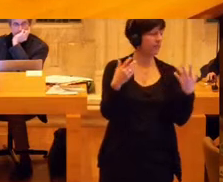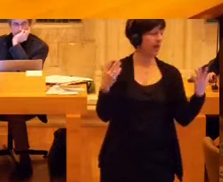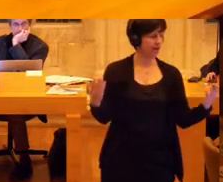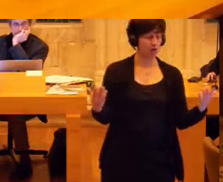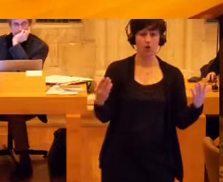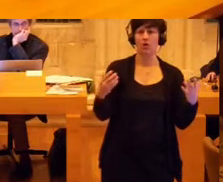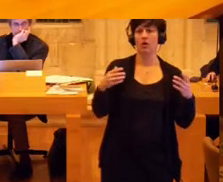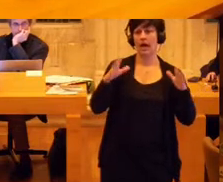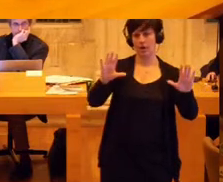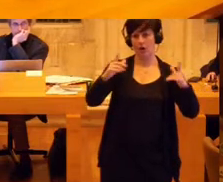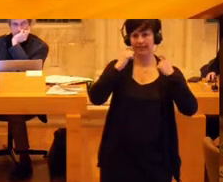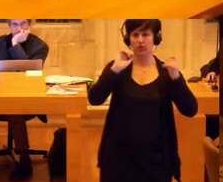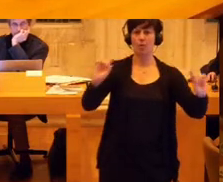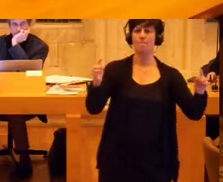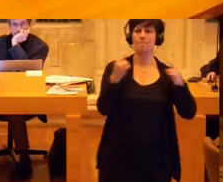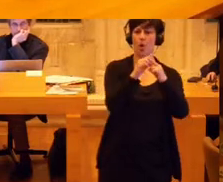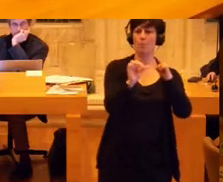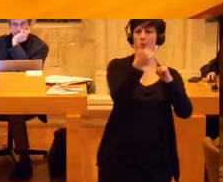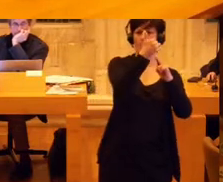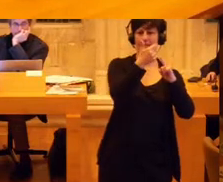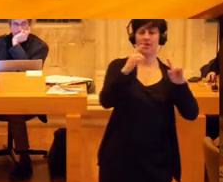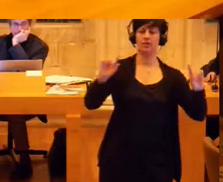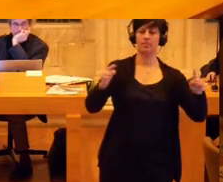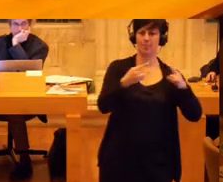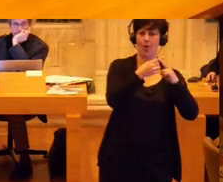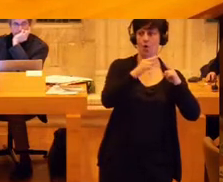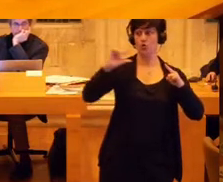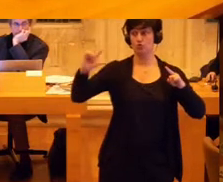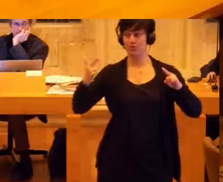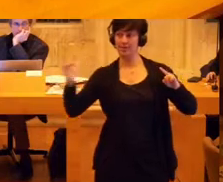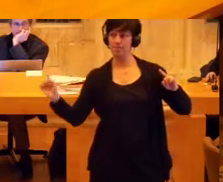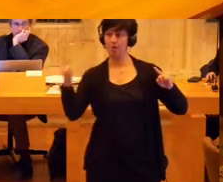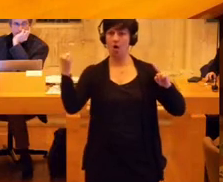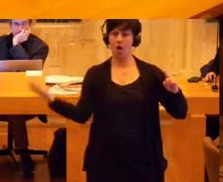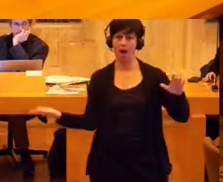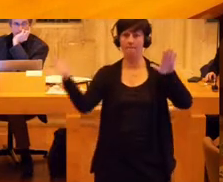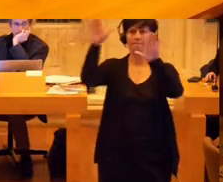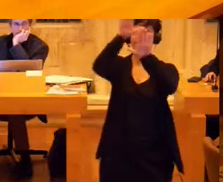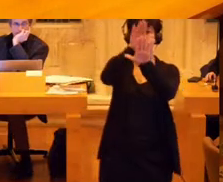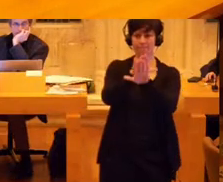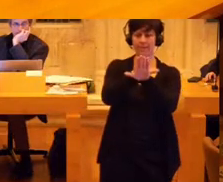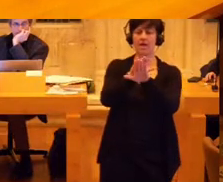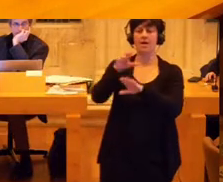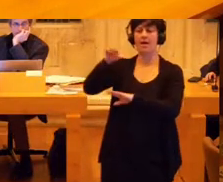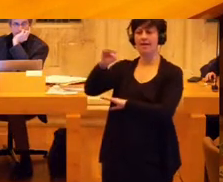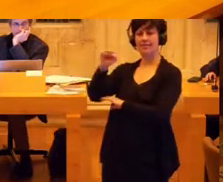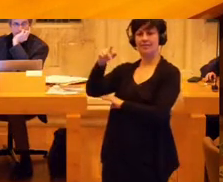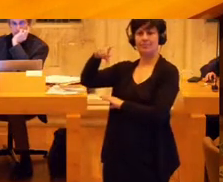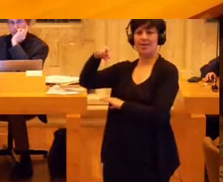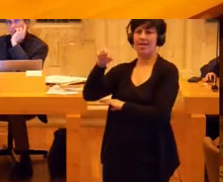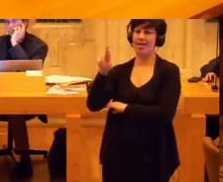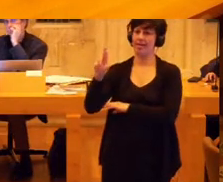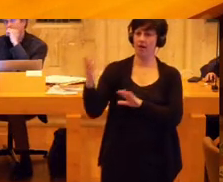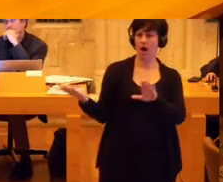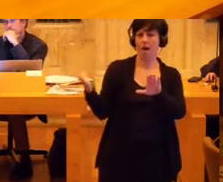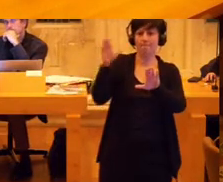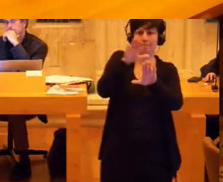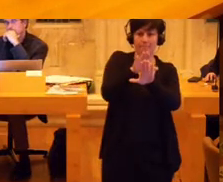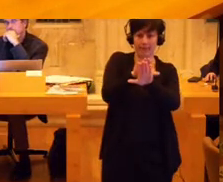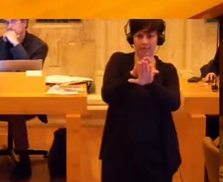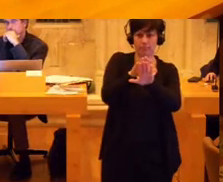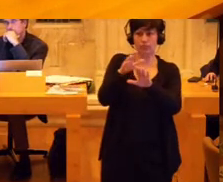cartographie, le site patrimonial remarquable, notre SPR, qui vient se superposer à ces différents